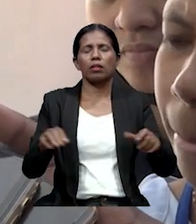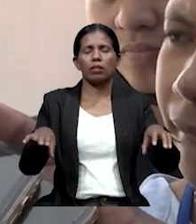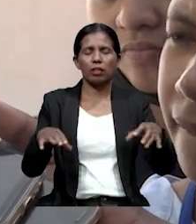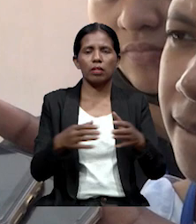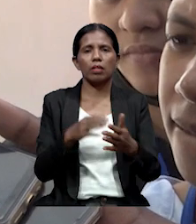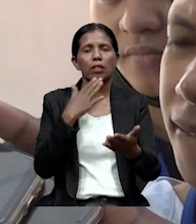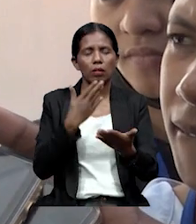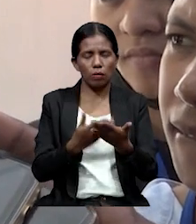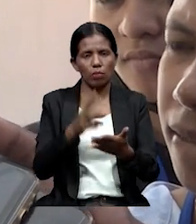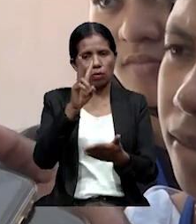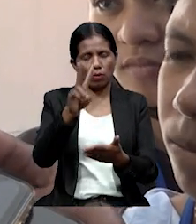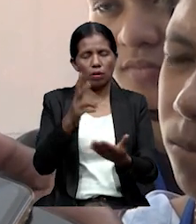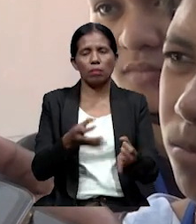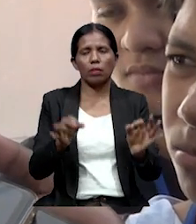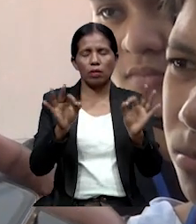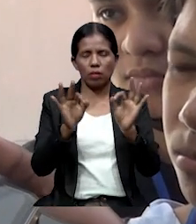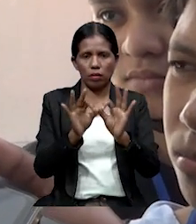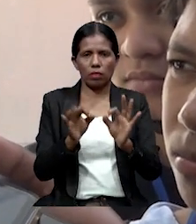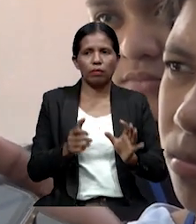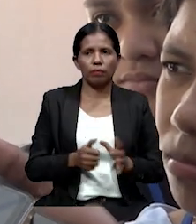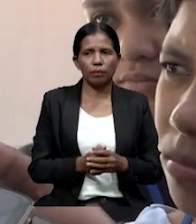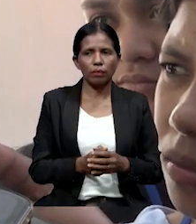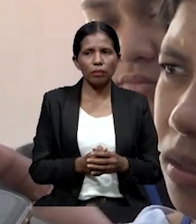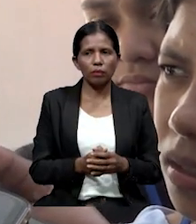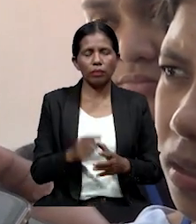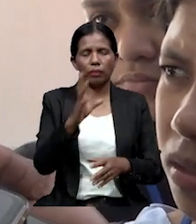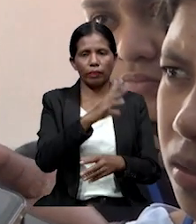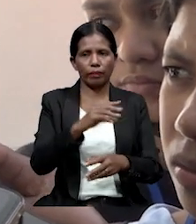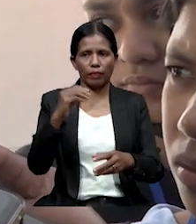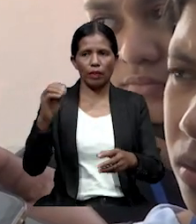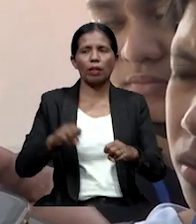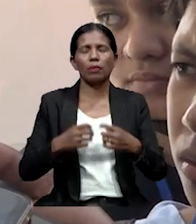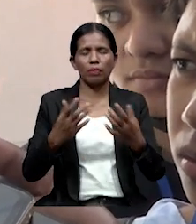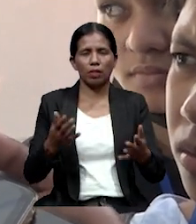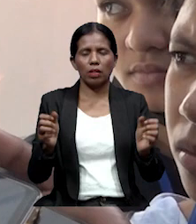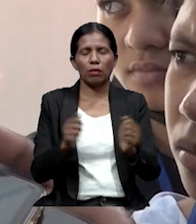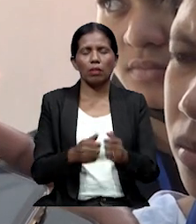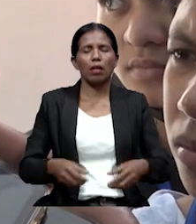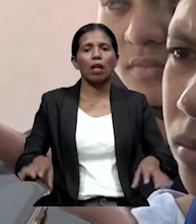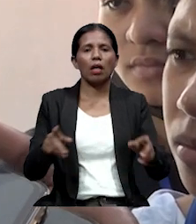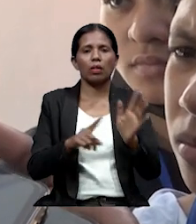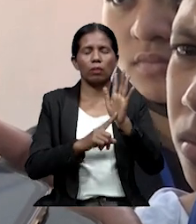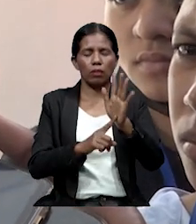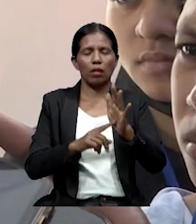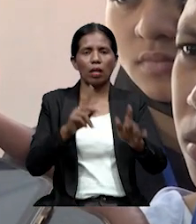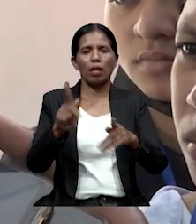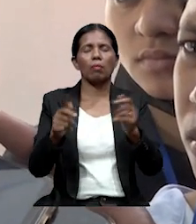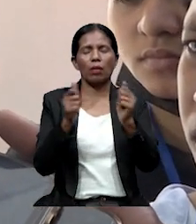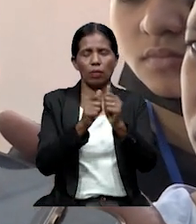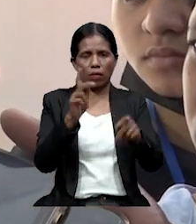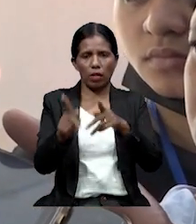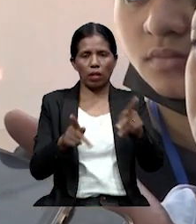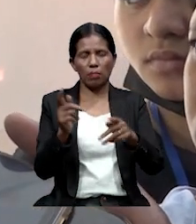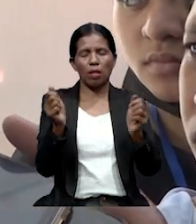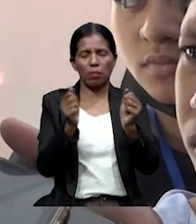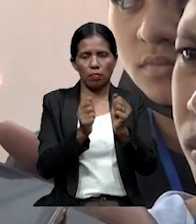principal ya, horizontal nomos mencha tu relasaun entre ita ema ho ema nomos relasaun entre